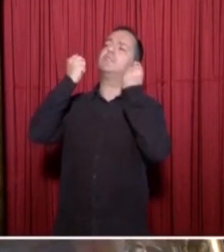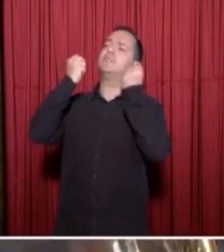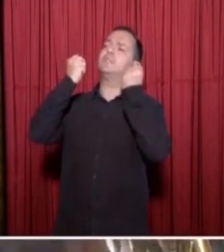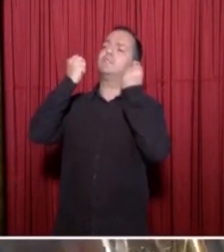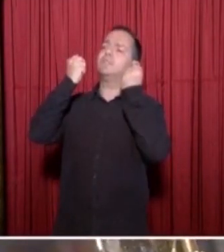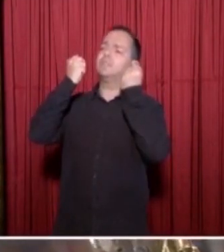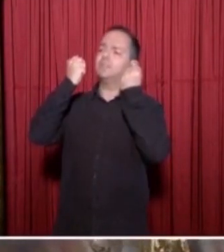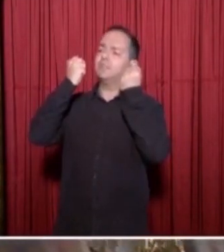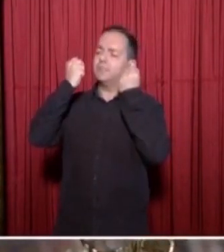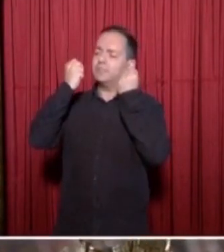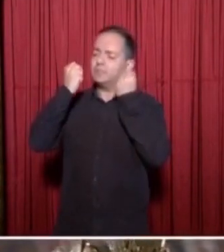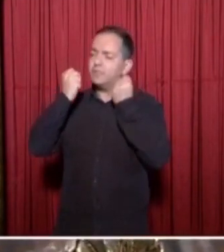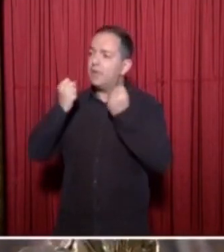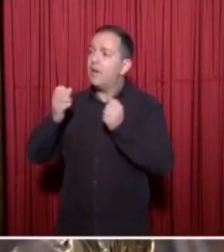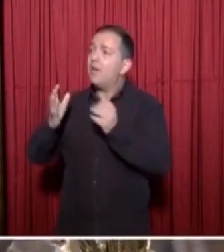σωτηρίας και